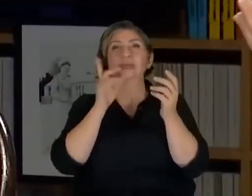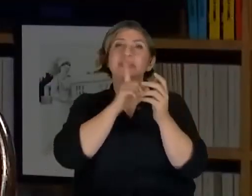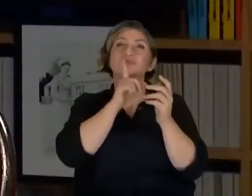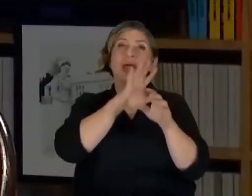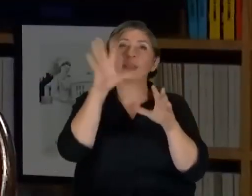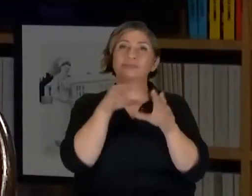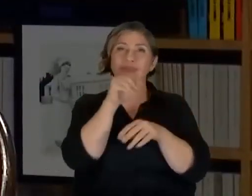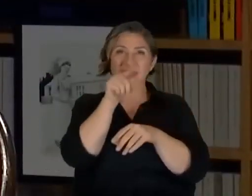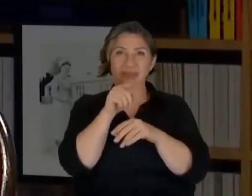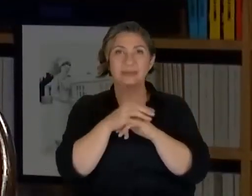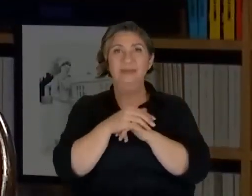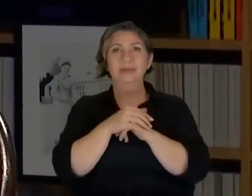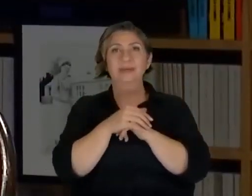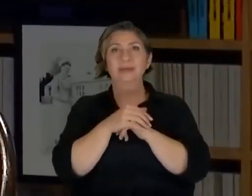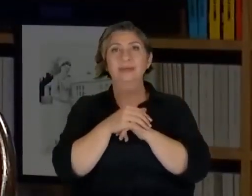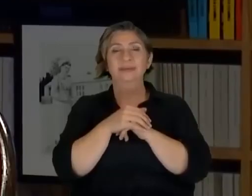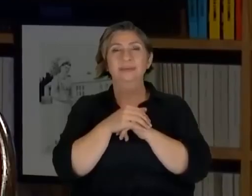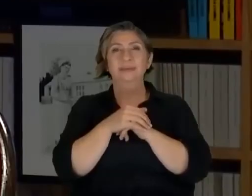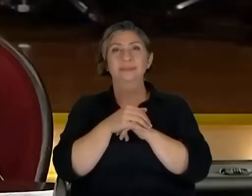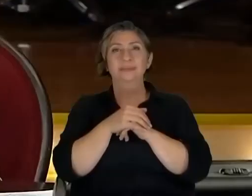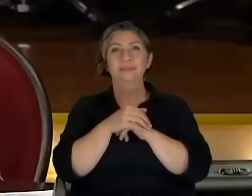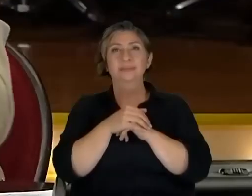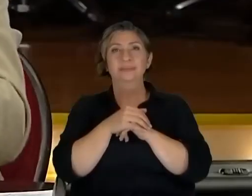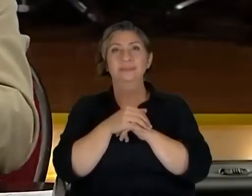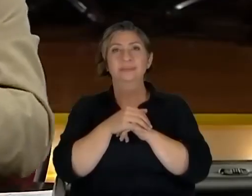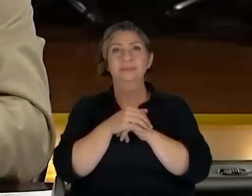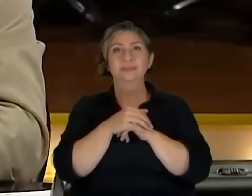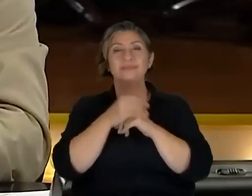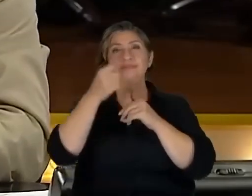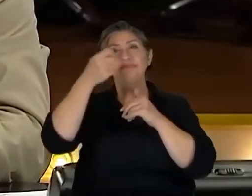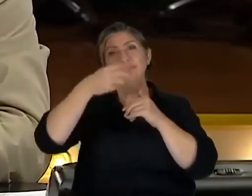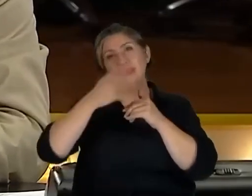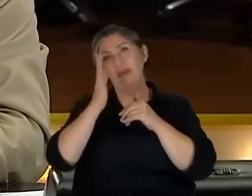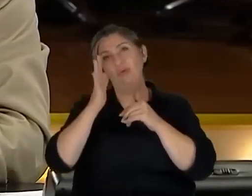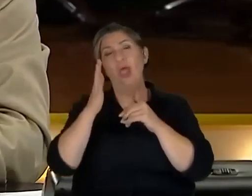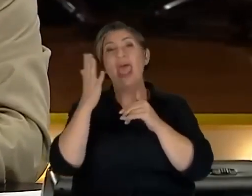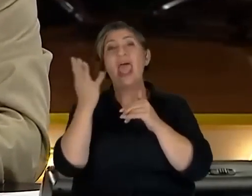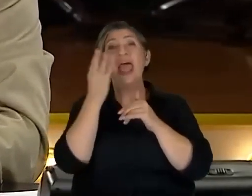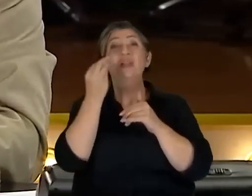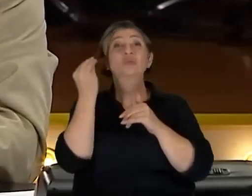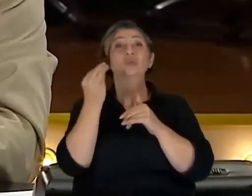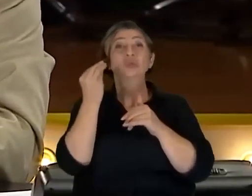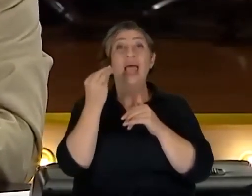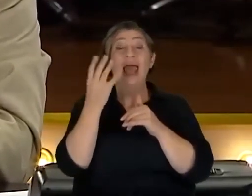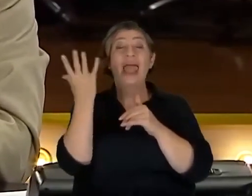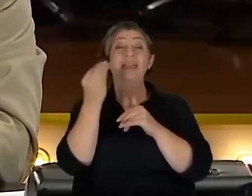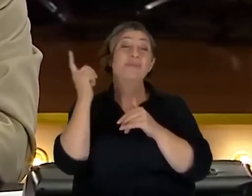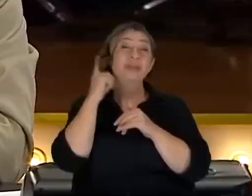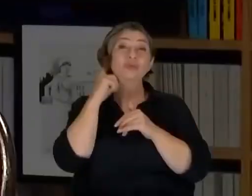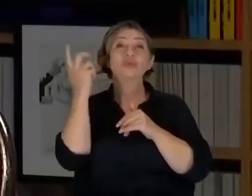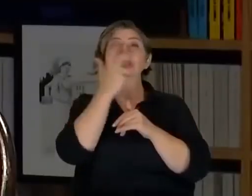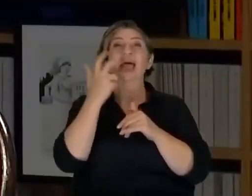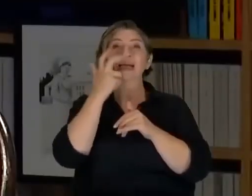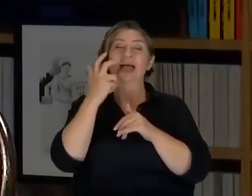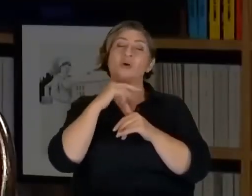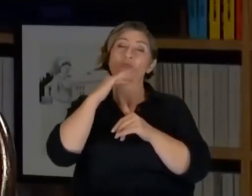Look Tonight, Fly Me to the Moon ve I Could Happen to You falan gibi. Evet. Yani değil mi? En güzel, güzel en çok evet. Meşhur